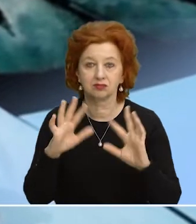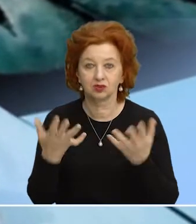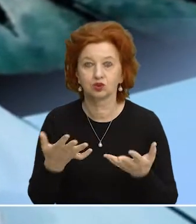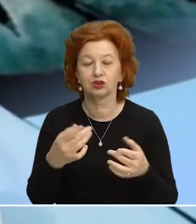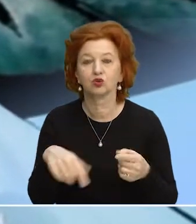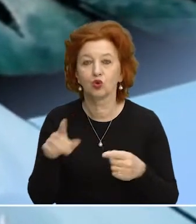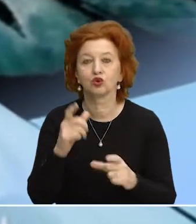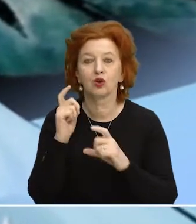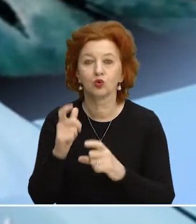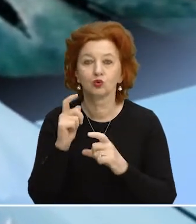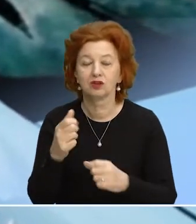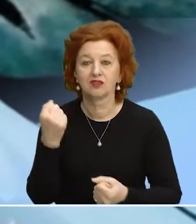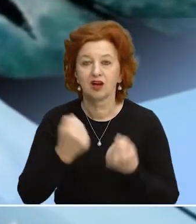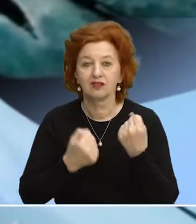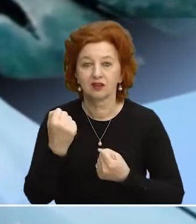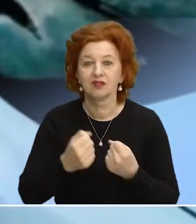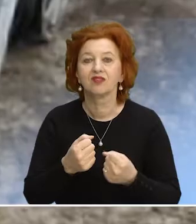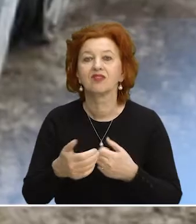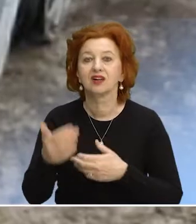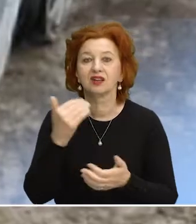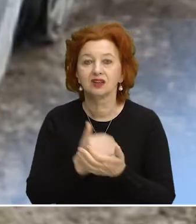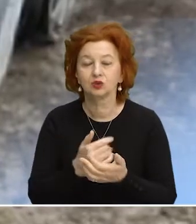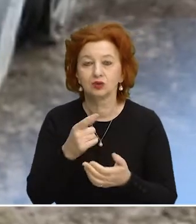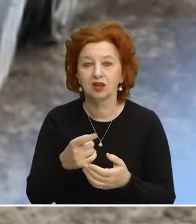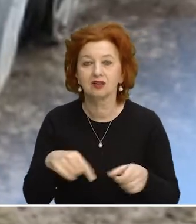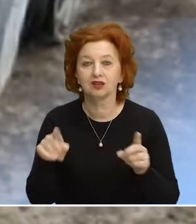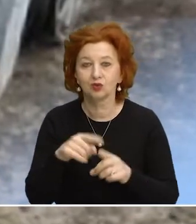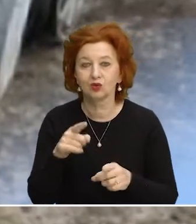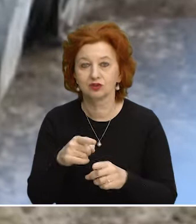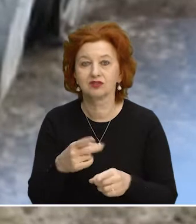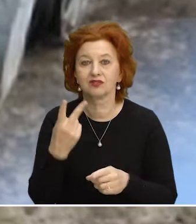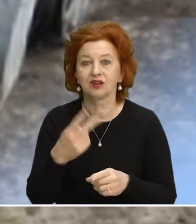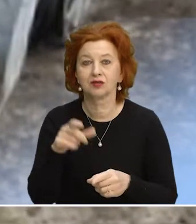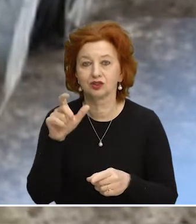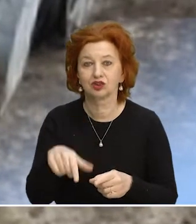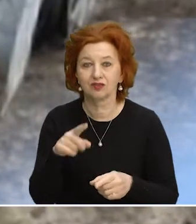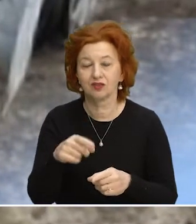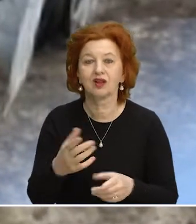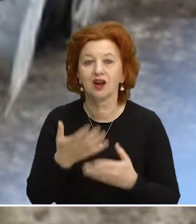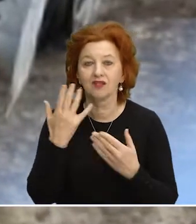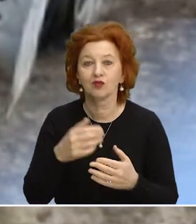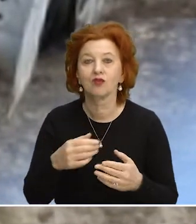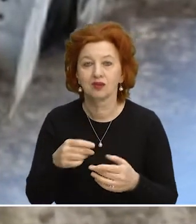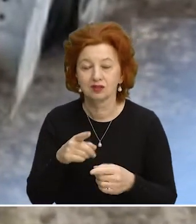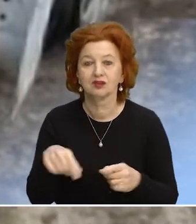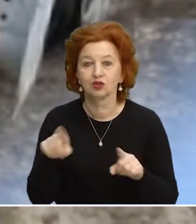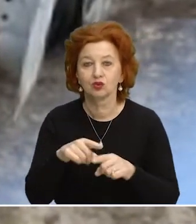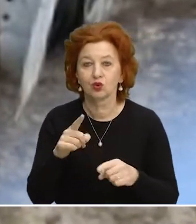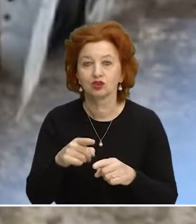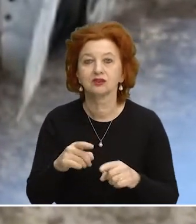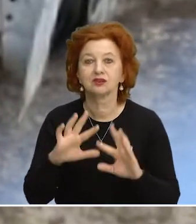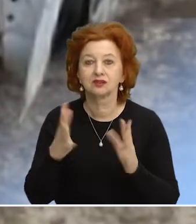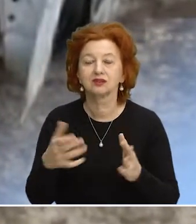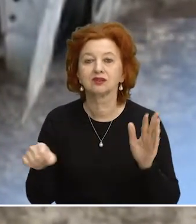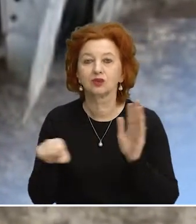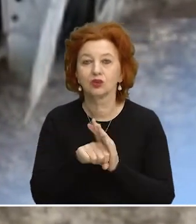дорожно-транспортным происшествием грузовым автомобилем КАМАЗ. В результате данного дорожно-транспортного происшествия два пассажира легкового автомобиля Рено